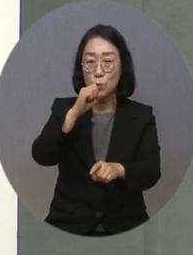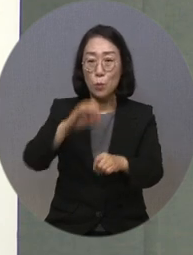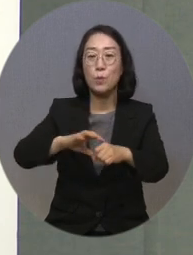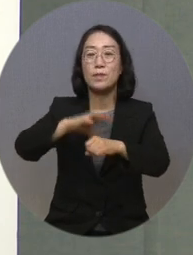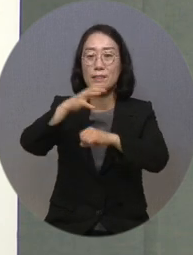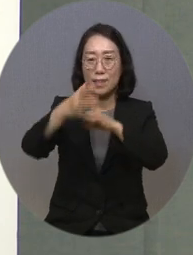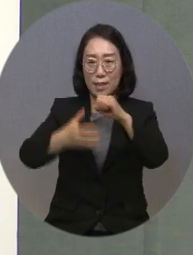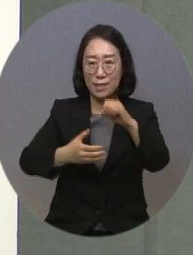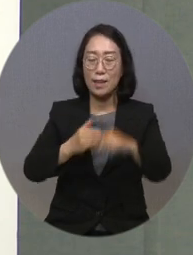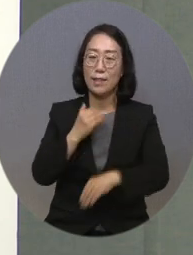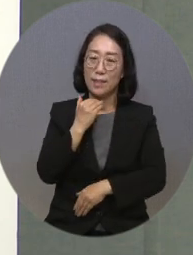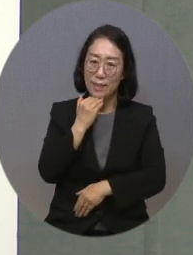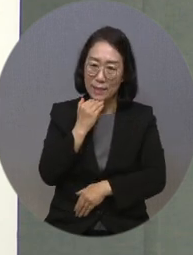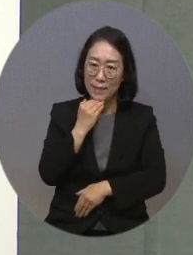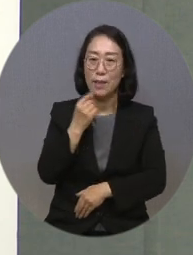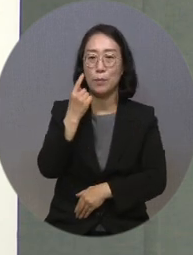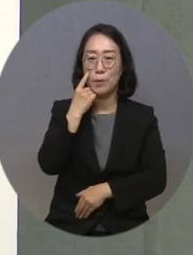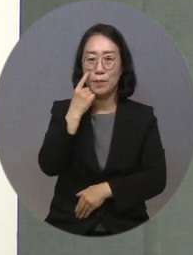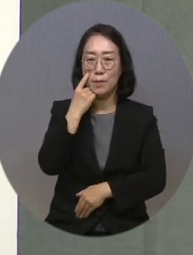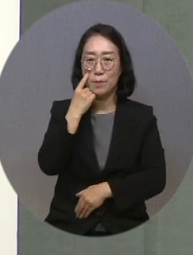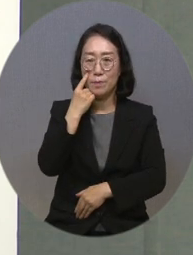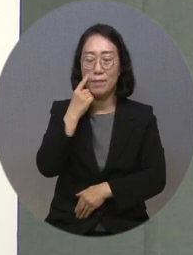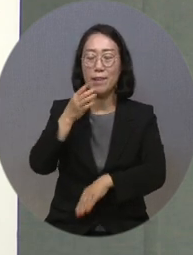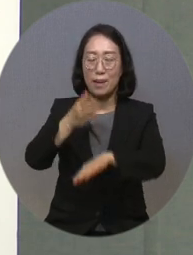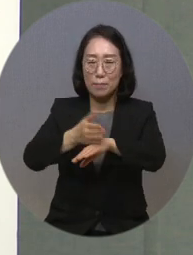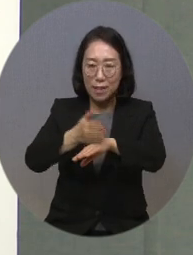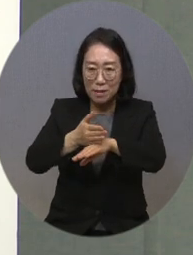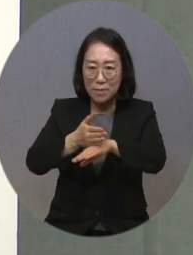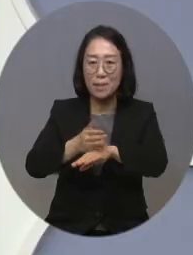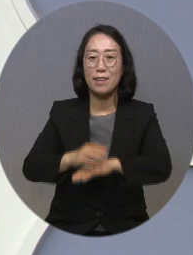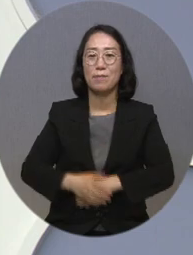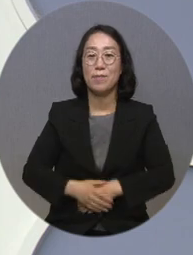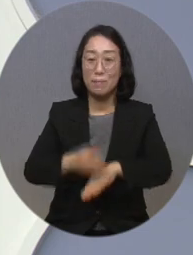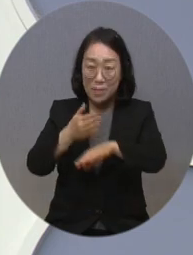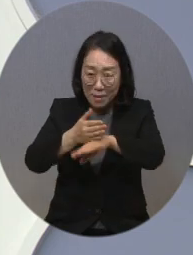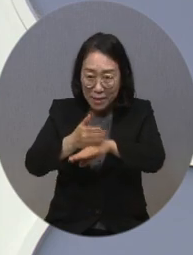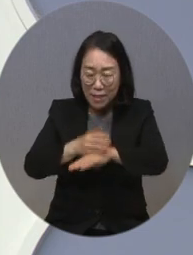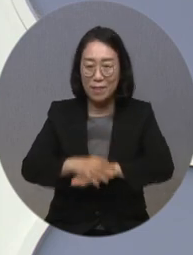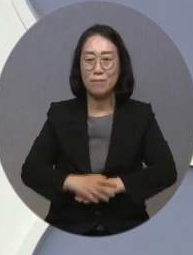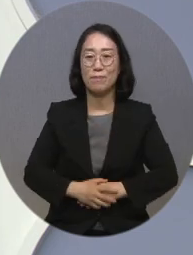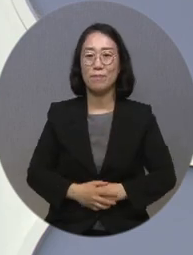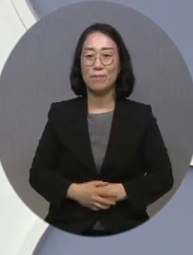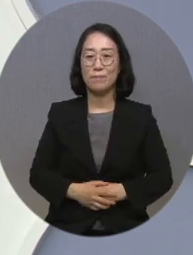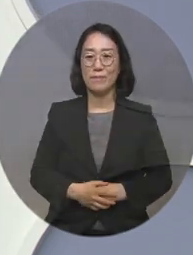세상 우리가 기다리면 될 것 같습니다. 감사합니다. 네. 고맙습니다. 감사합니다.